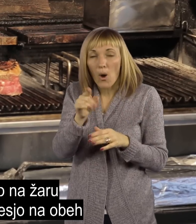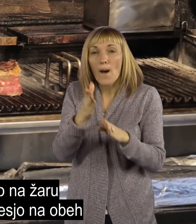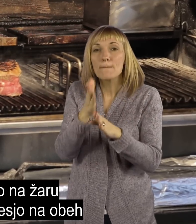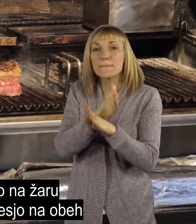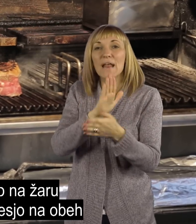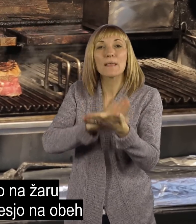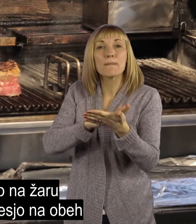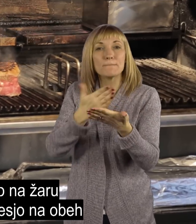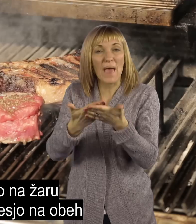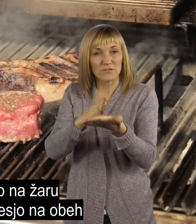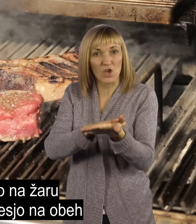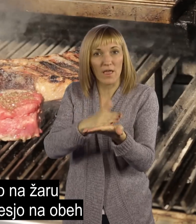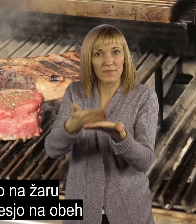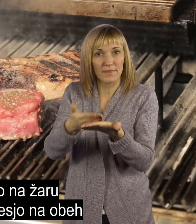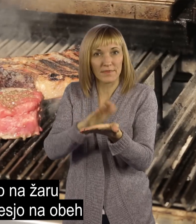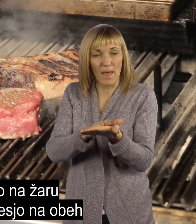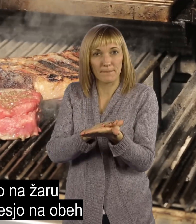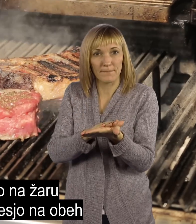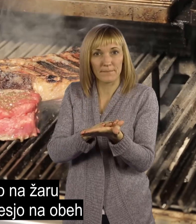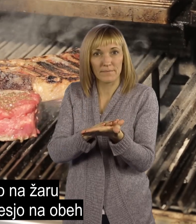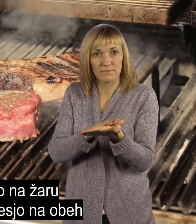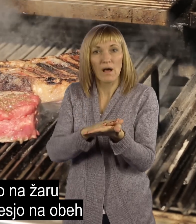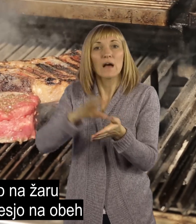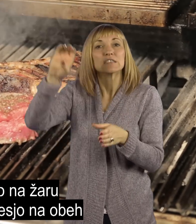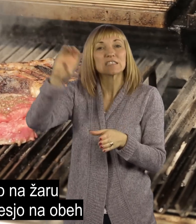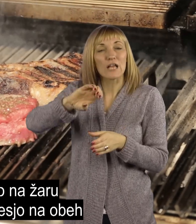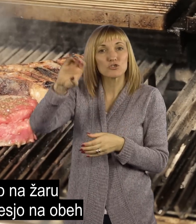Te steke pred peko na žaru